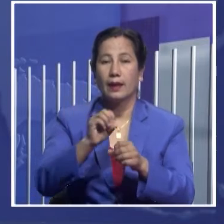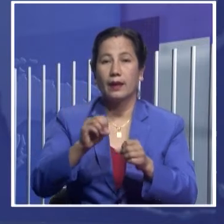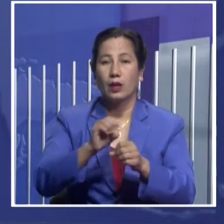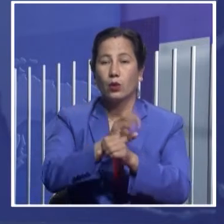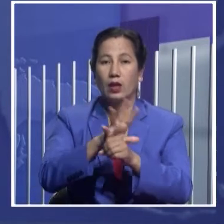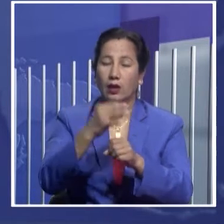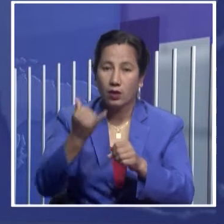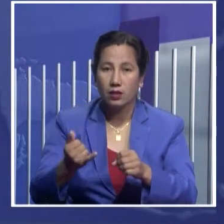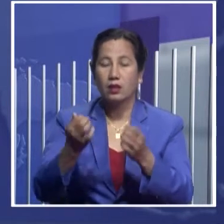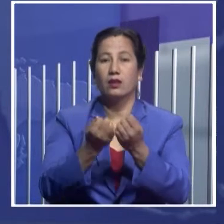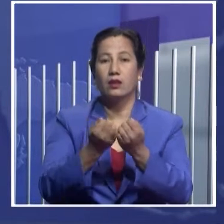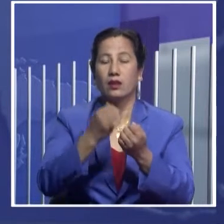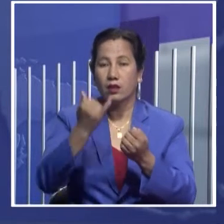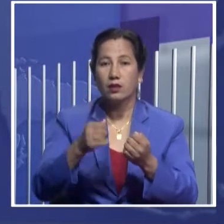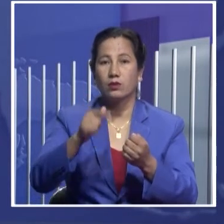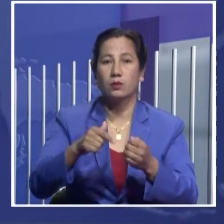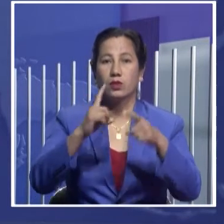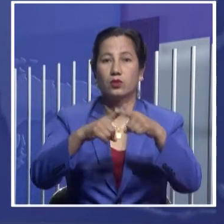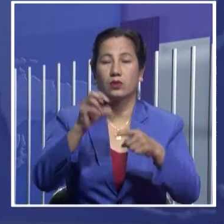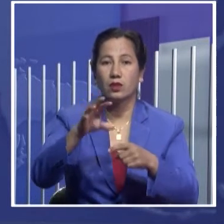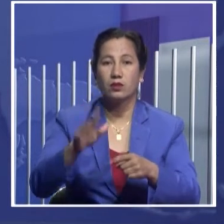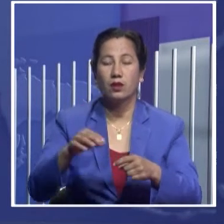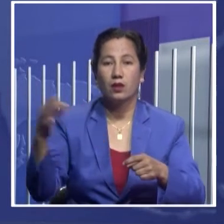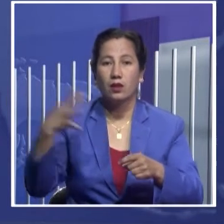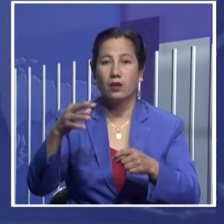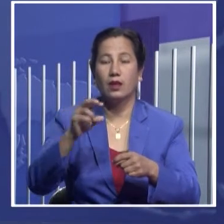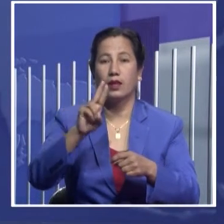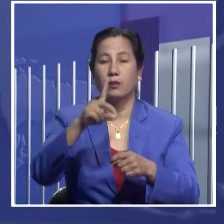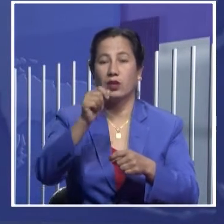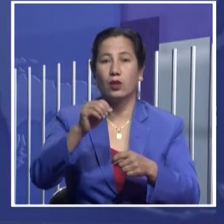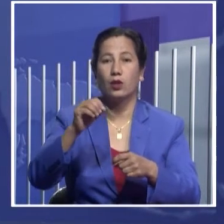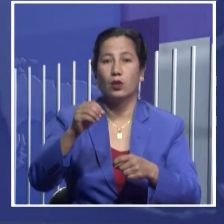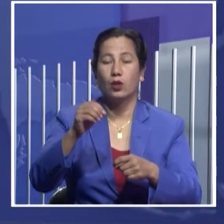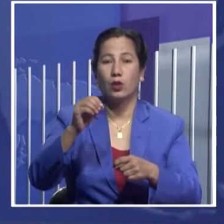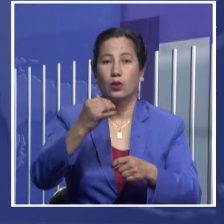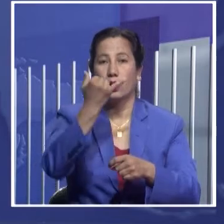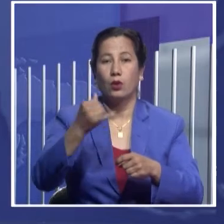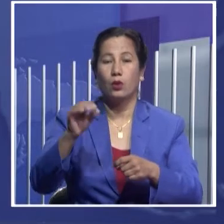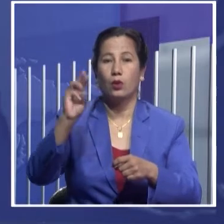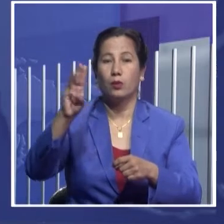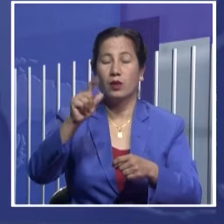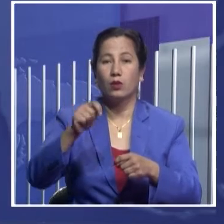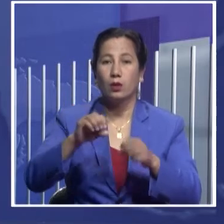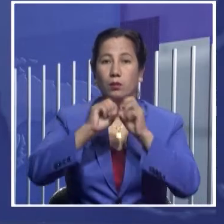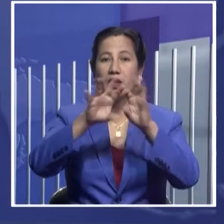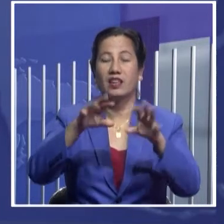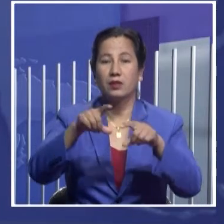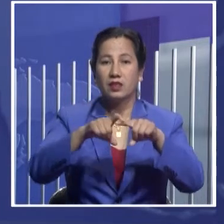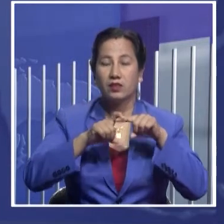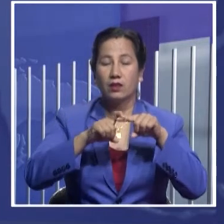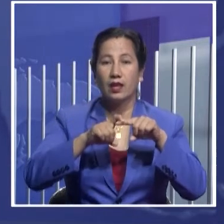खोपको असमानता अन्त्य हुनुपर्नेमा जोड दिएको छ। नयाँ भेरिएन्ट ओमिक्रोन फैलिएपछि नियन्त्रणका लागि युरोपेली